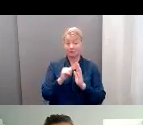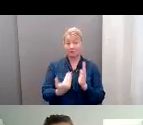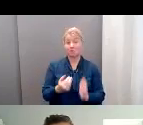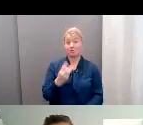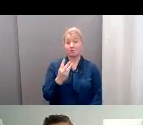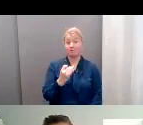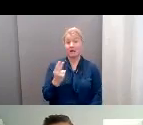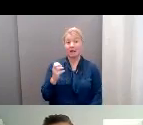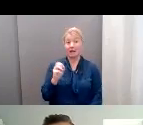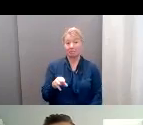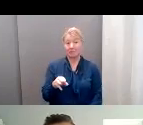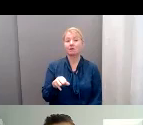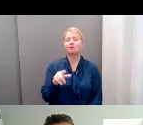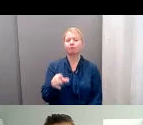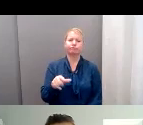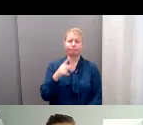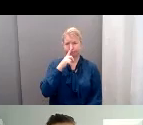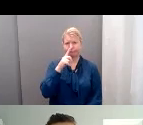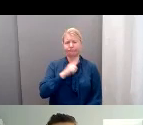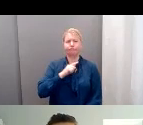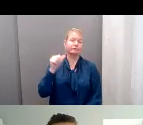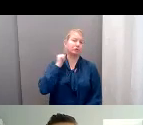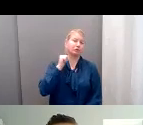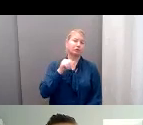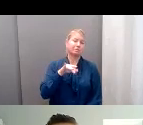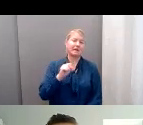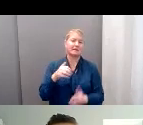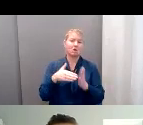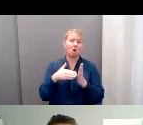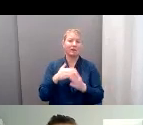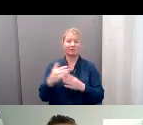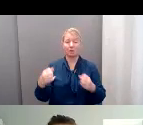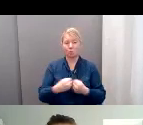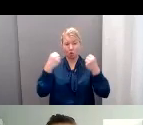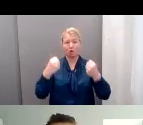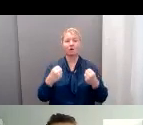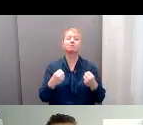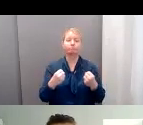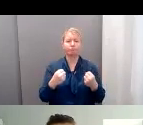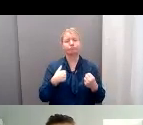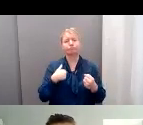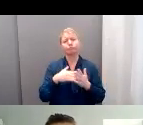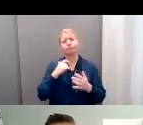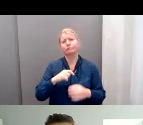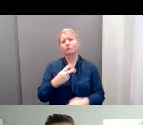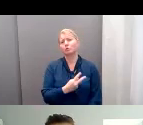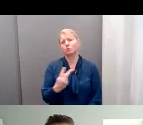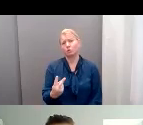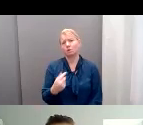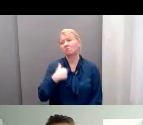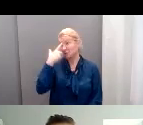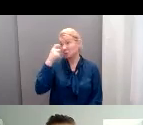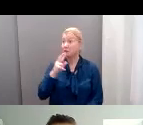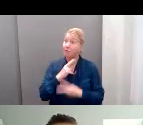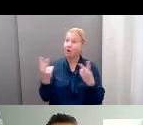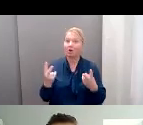blev ryggmärgsskadad efter en olycka. Jag skadade mig när jag var 22. Jag tror det är rätt vanligt att sex var en